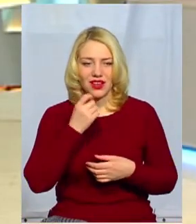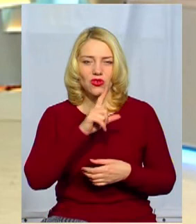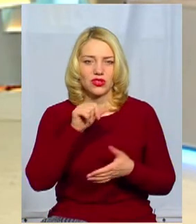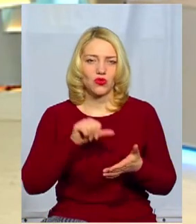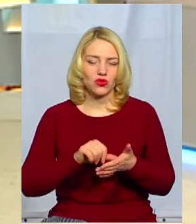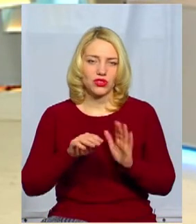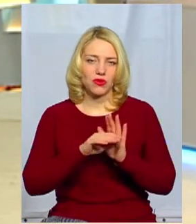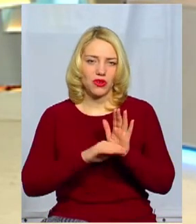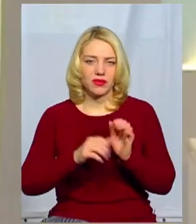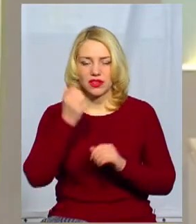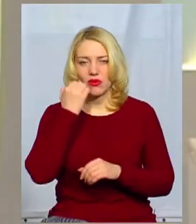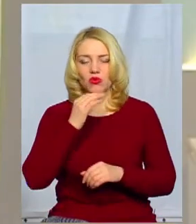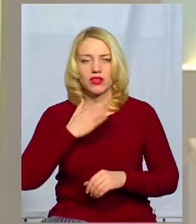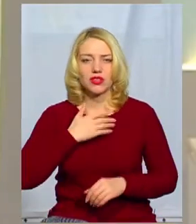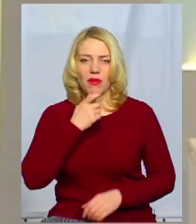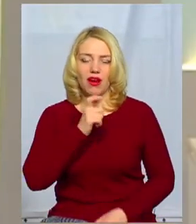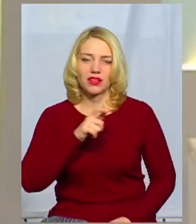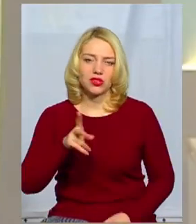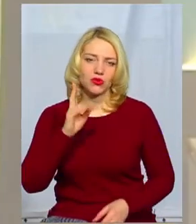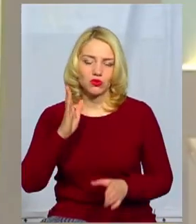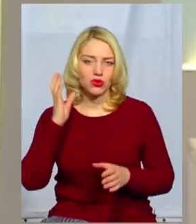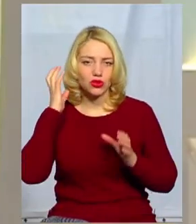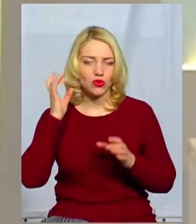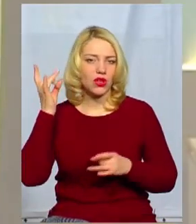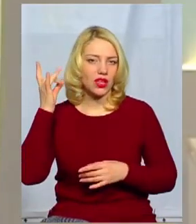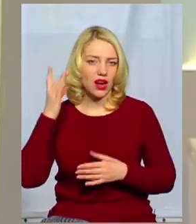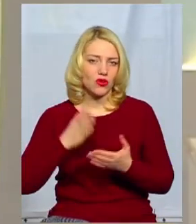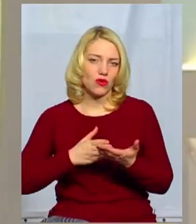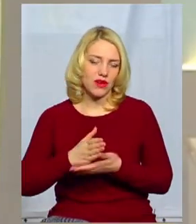у програмі. Дякую нашим глядачам і тим, хто буде слухати